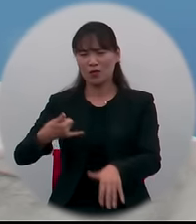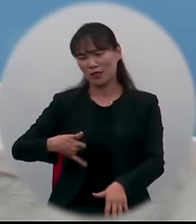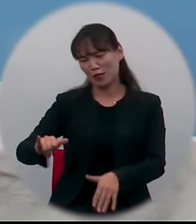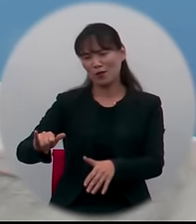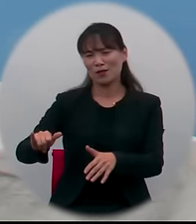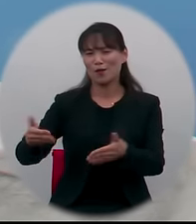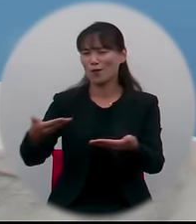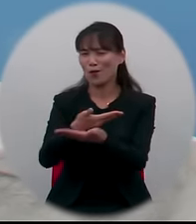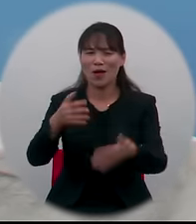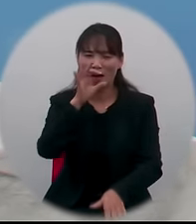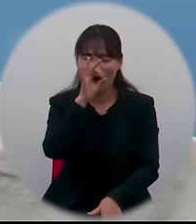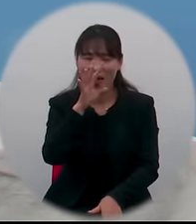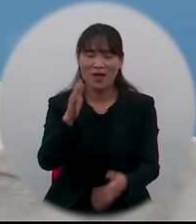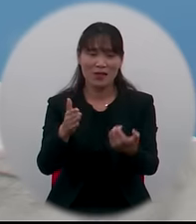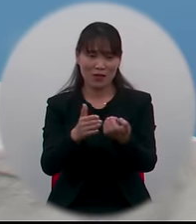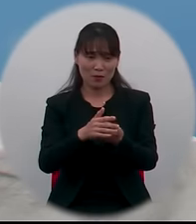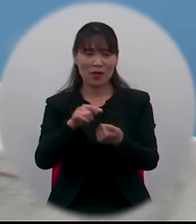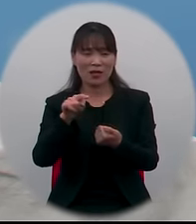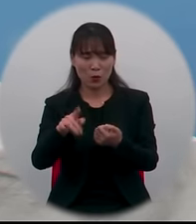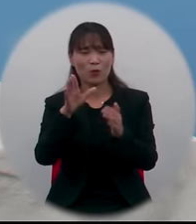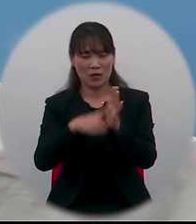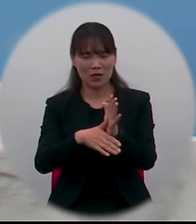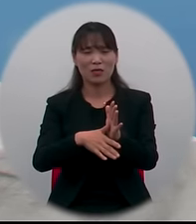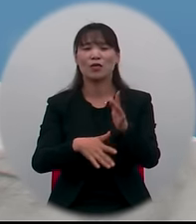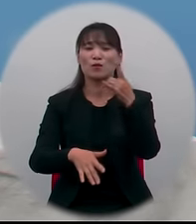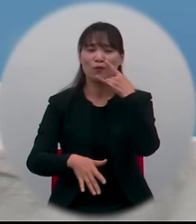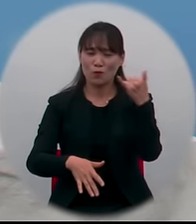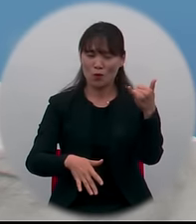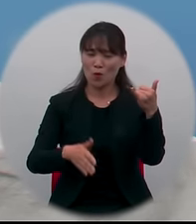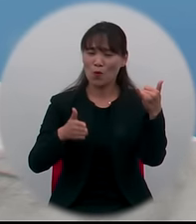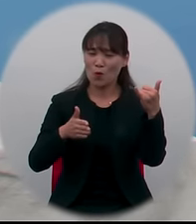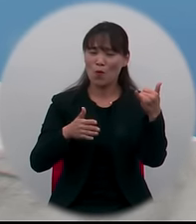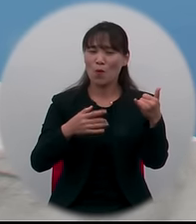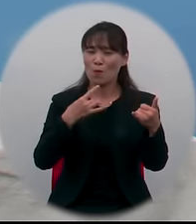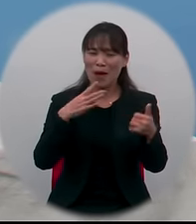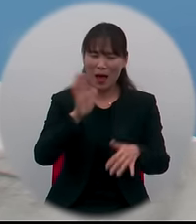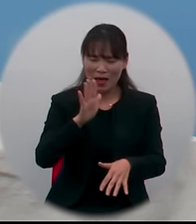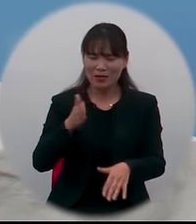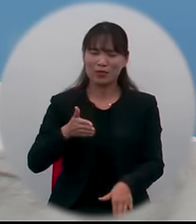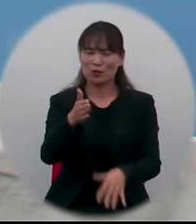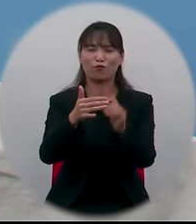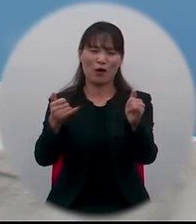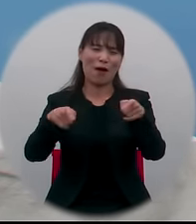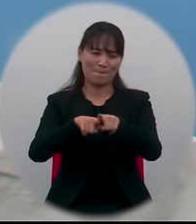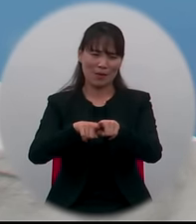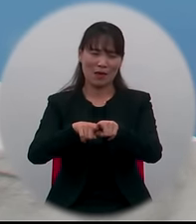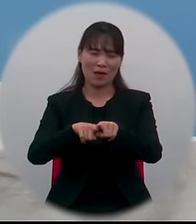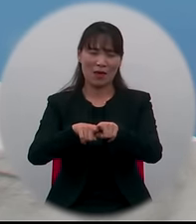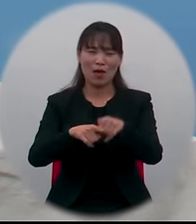전혀들에게 잘 전달이 안 될 겁니다 그런 상황의 부모 역할은 전문가와 함께 하는 거예요 부모가